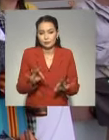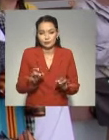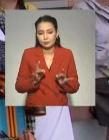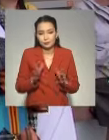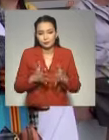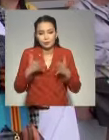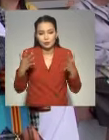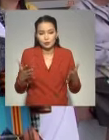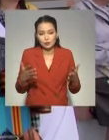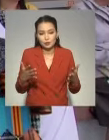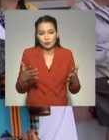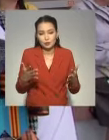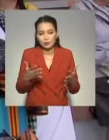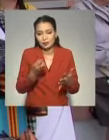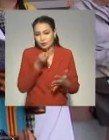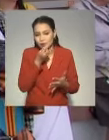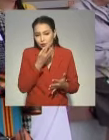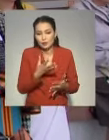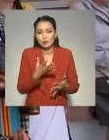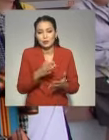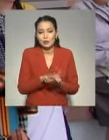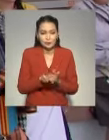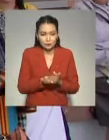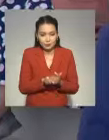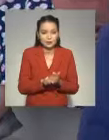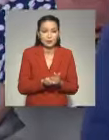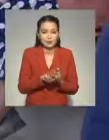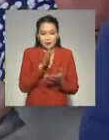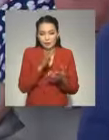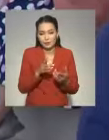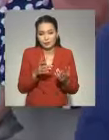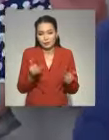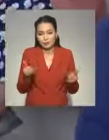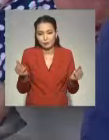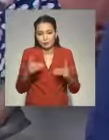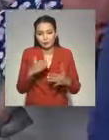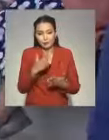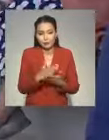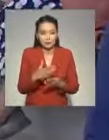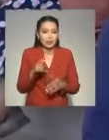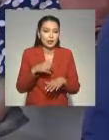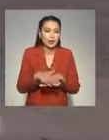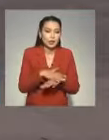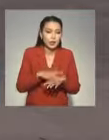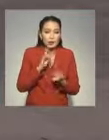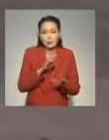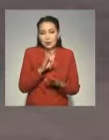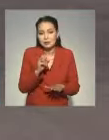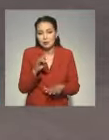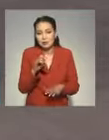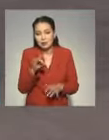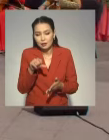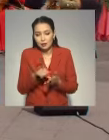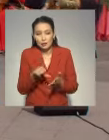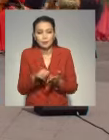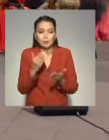праздник. И хороший, и грустный одновременно. На сцене выступили ансамбль народной музыки «Сарыарка», Государственный театр